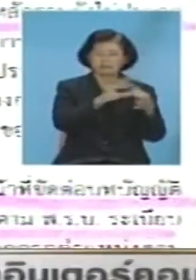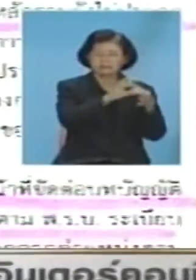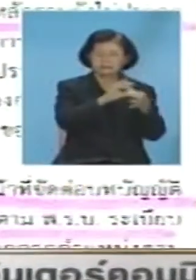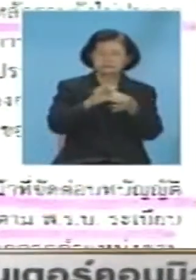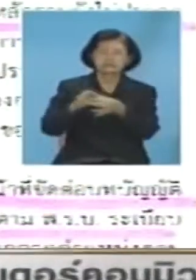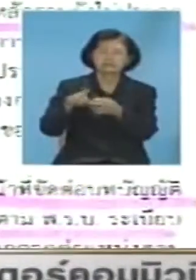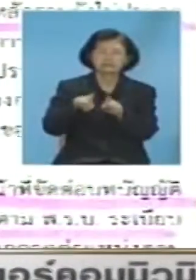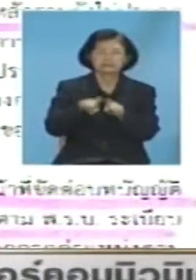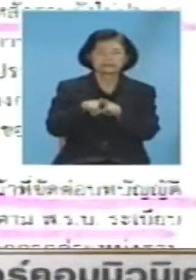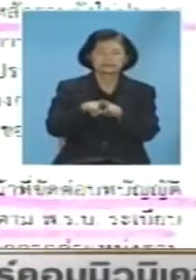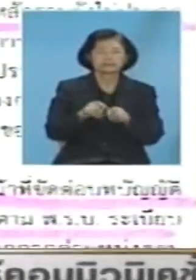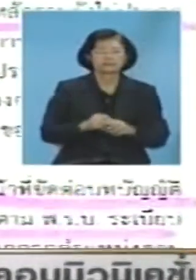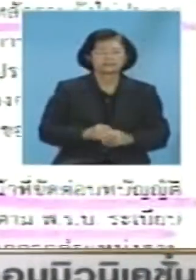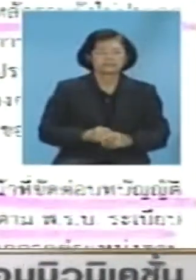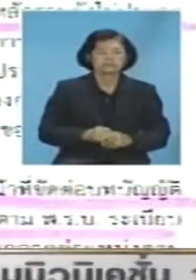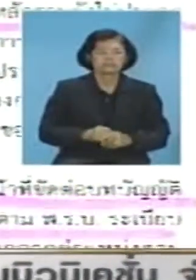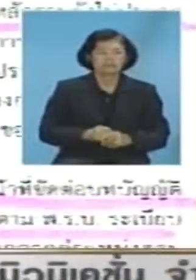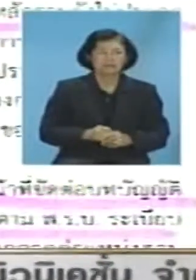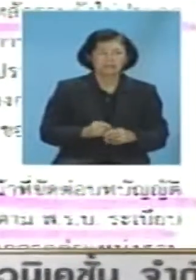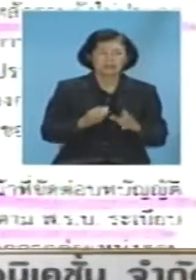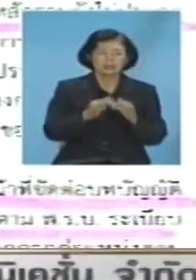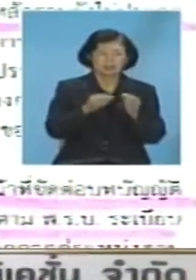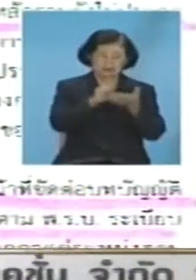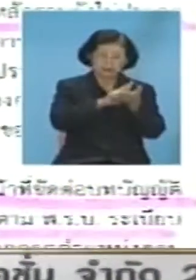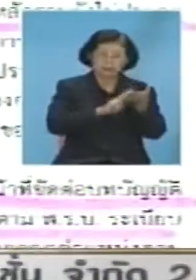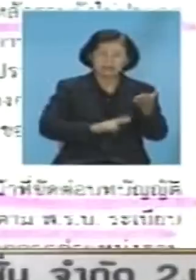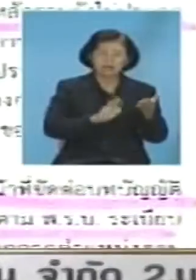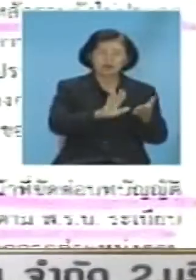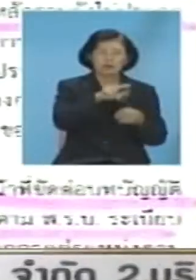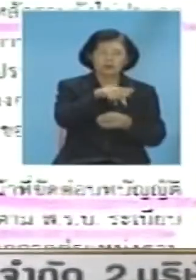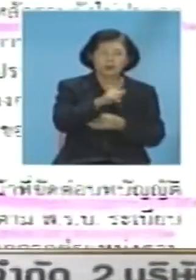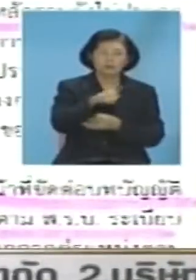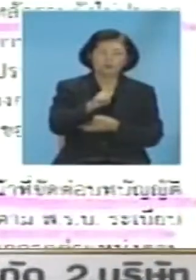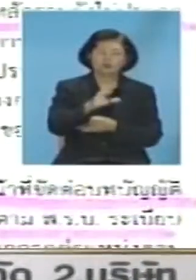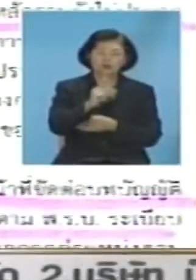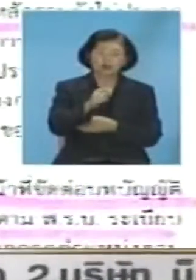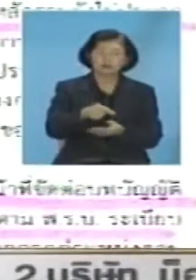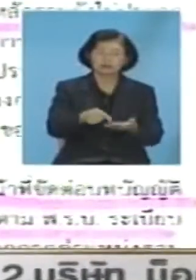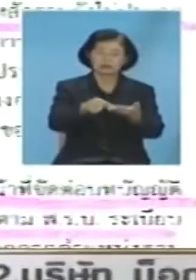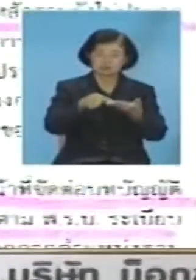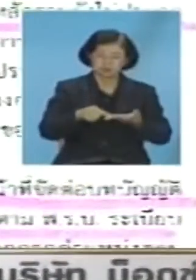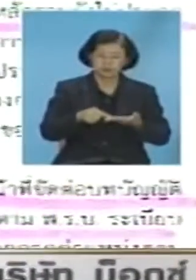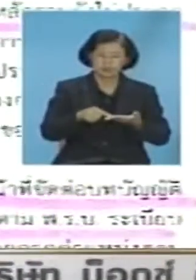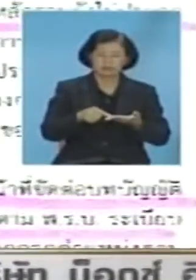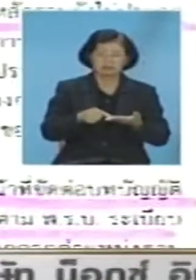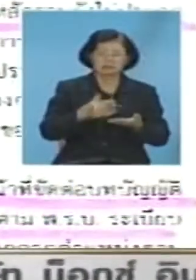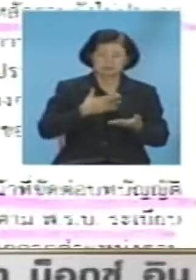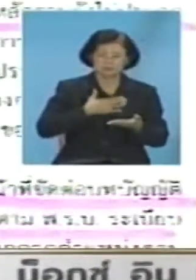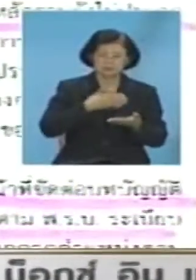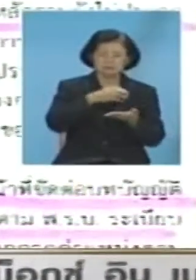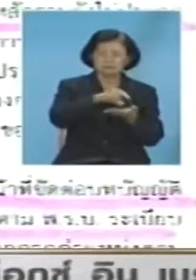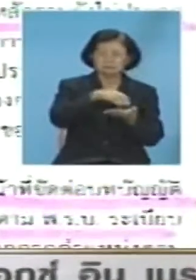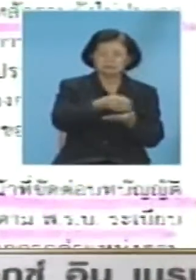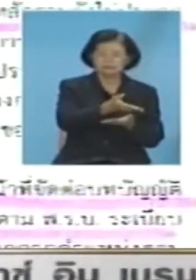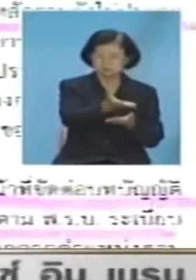กับทางด้านของเรื่องของรายงานของปปช.ที่ส่งมานะคะค่ะดิฉันก็ขอเรียนต่อสภาแห่งนี้